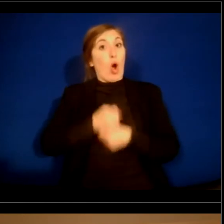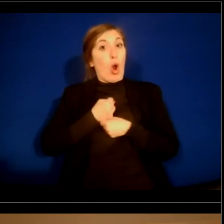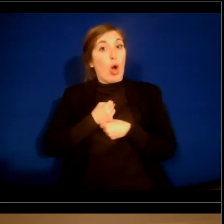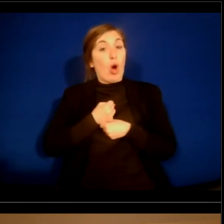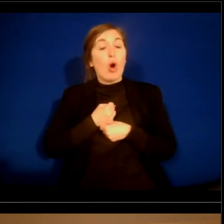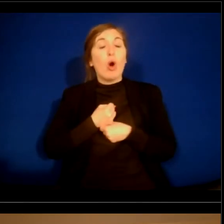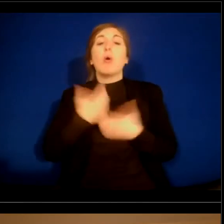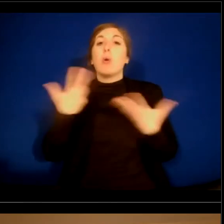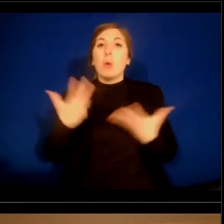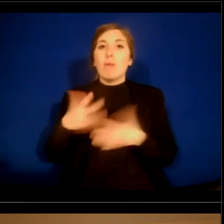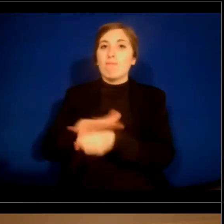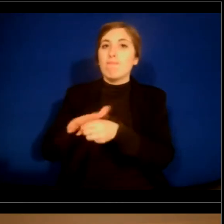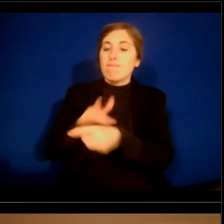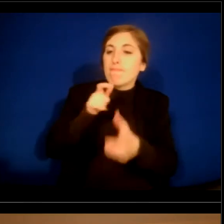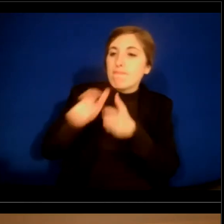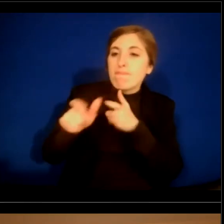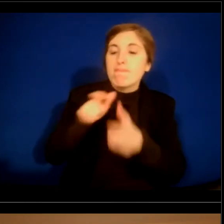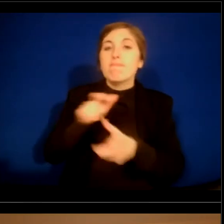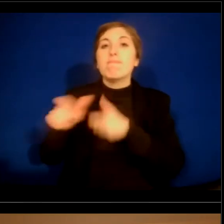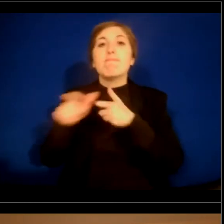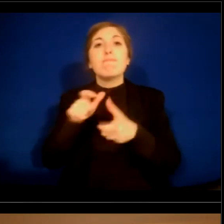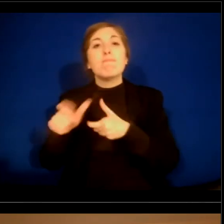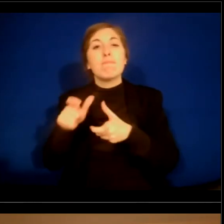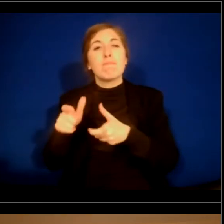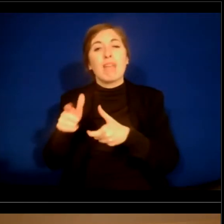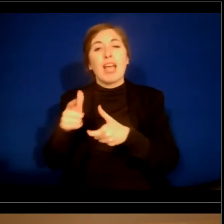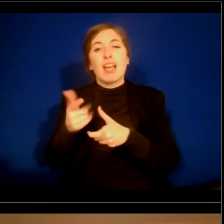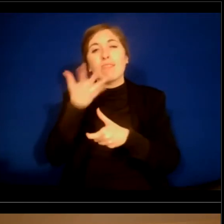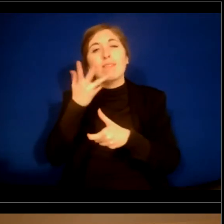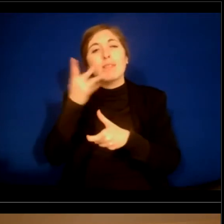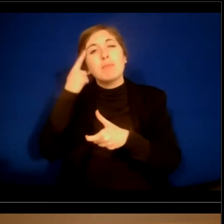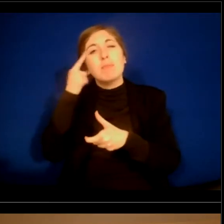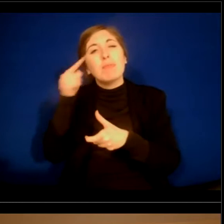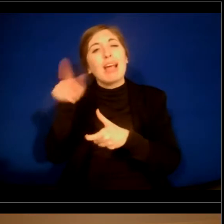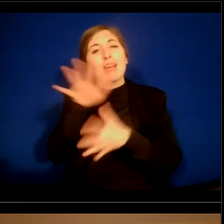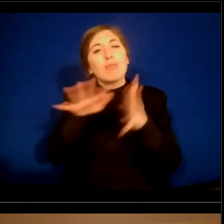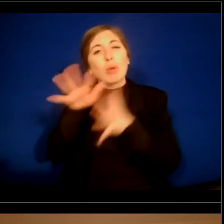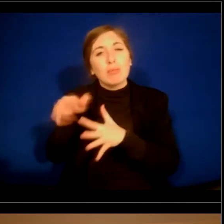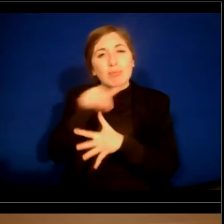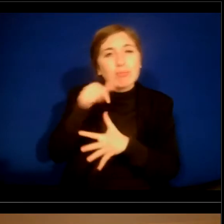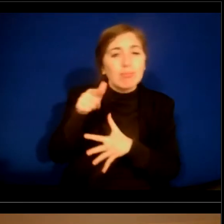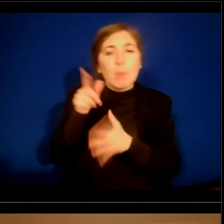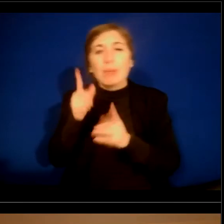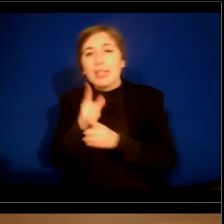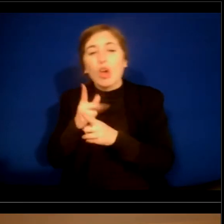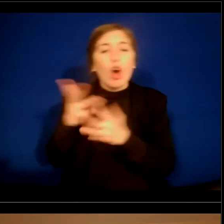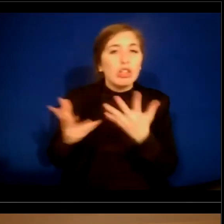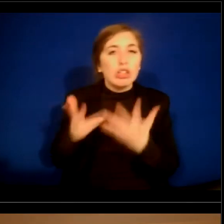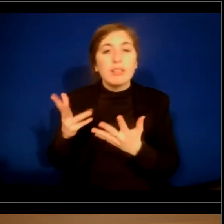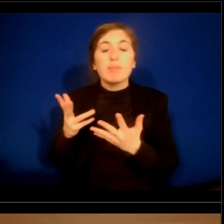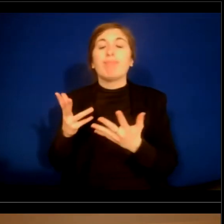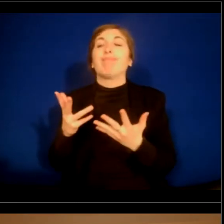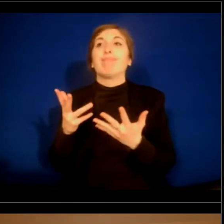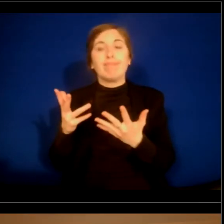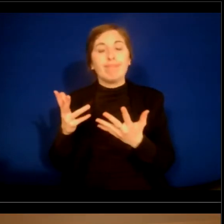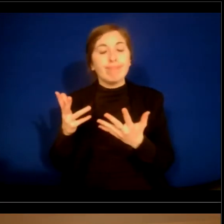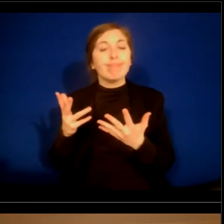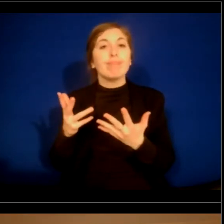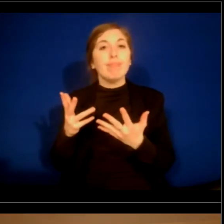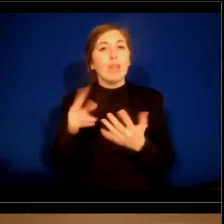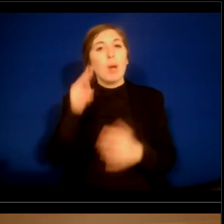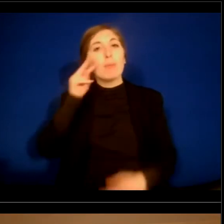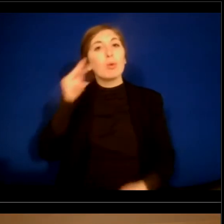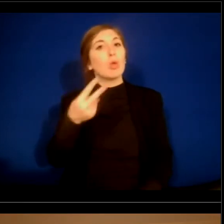dialogano con le famiglie per avere questo tipo di informazioni. E da un punto di vista anche proprio,